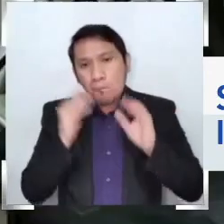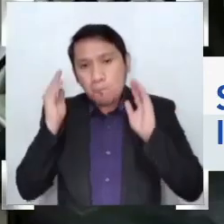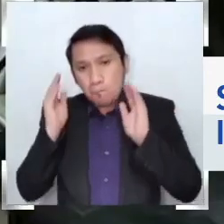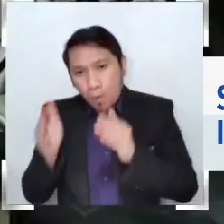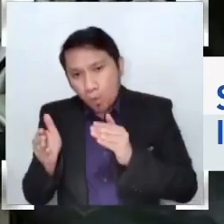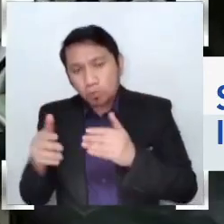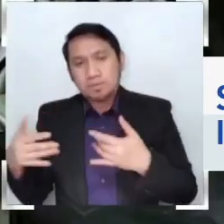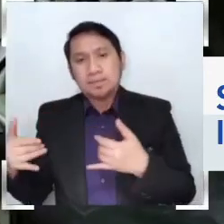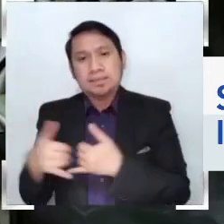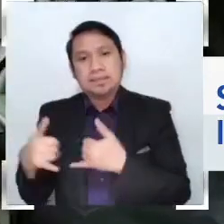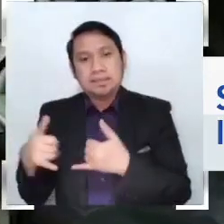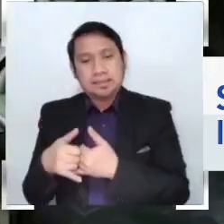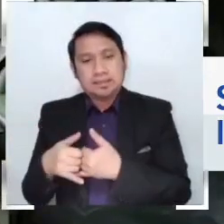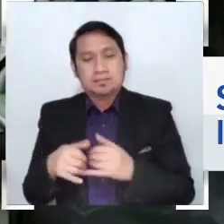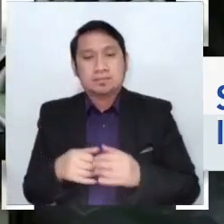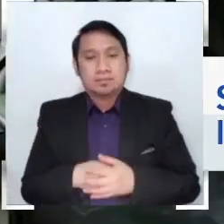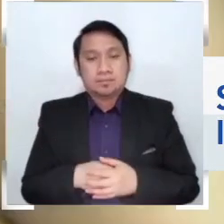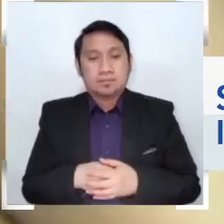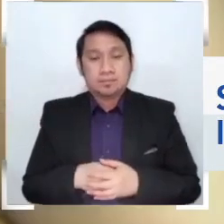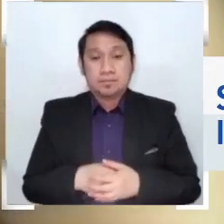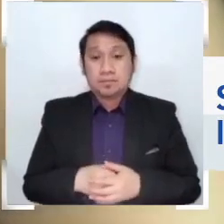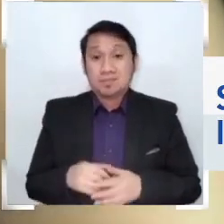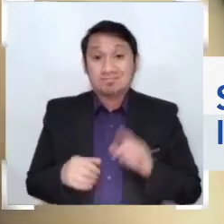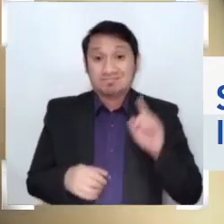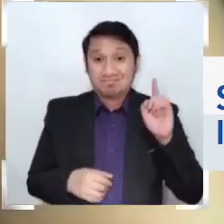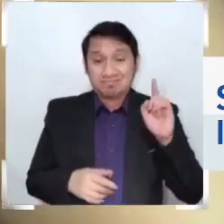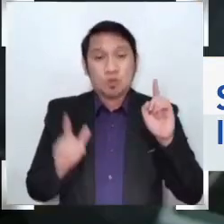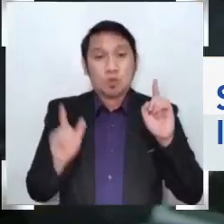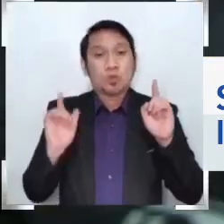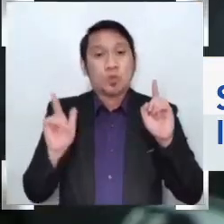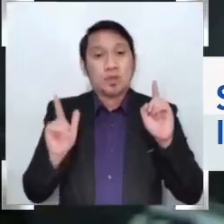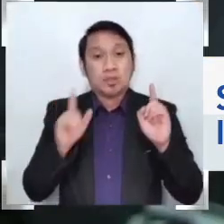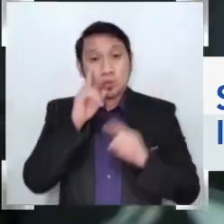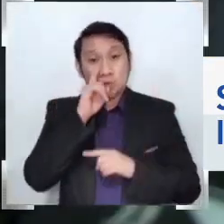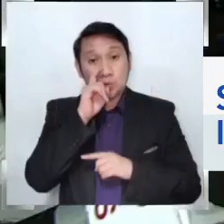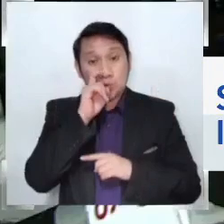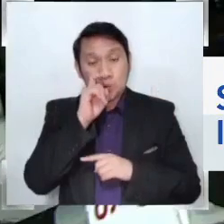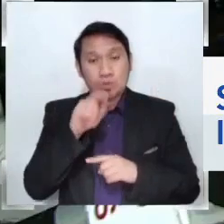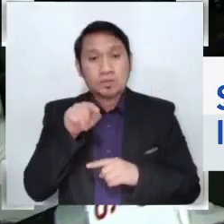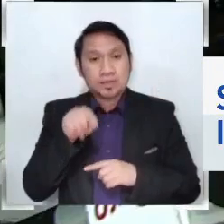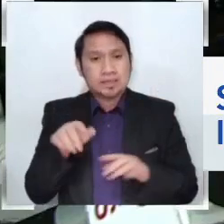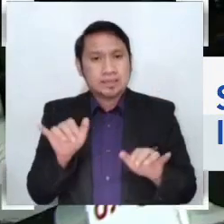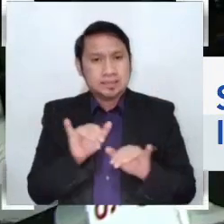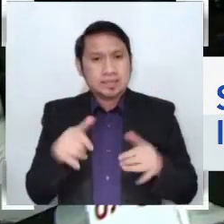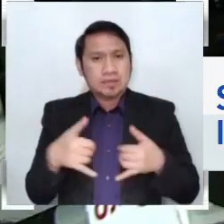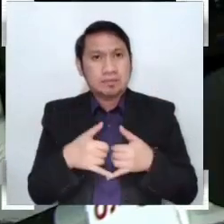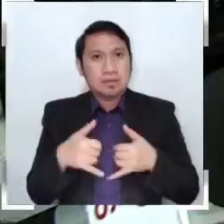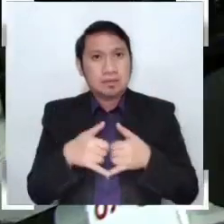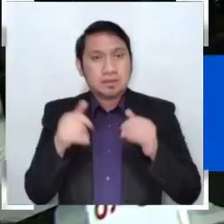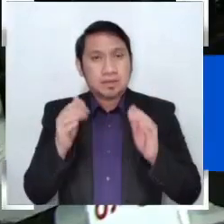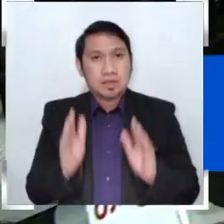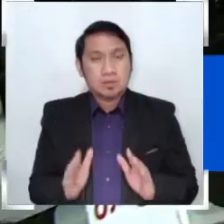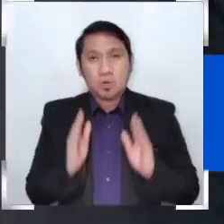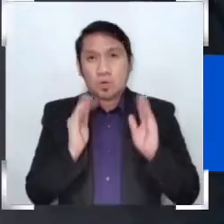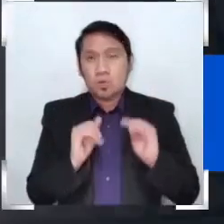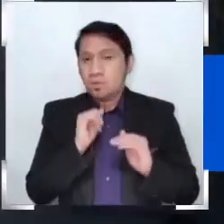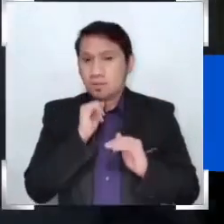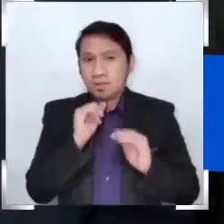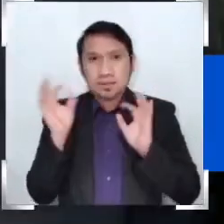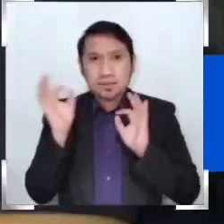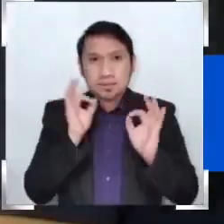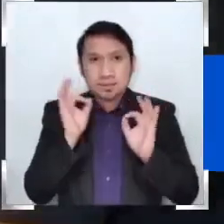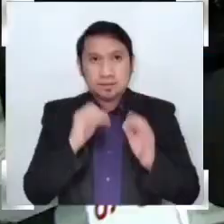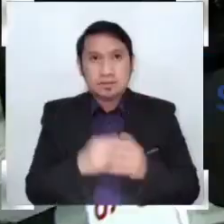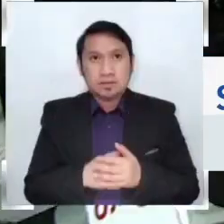paglalaro. Pabor din dito ang 20 years old na online gamer na si Raven. Dapat po, hindi po sila madig sa ganito kasi dapat po, libangan lang